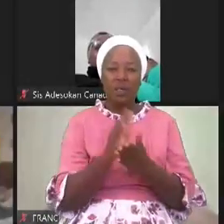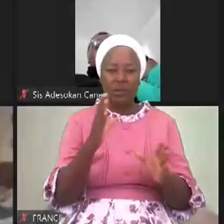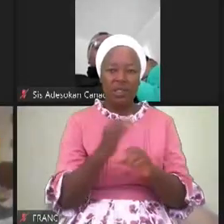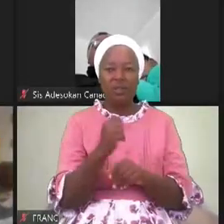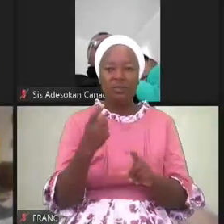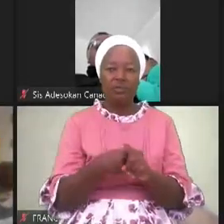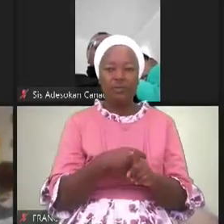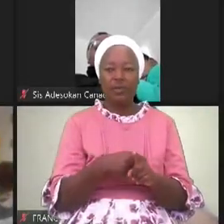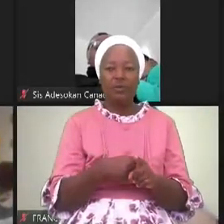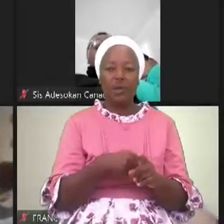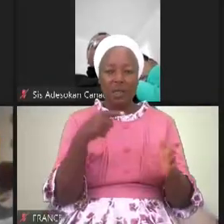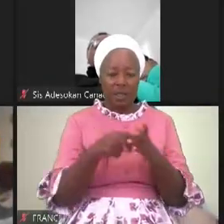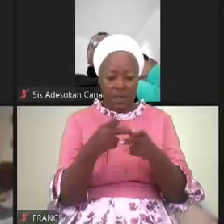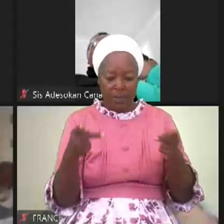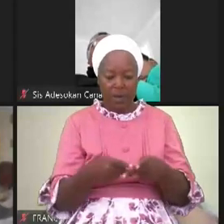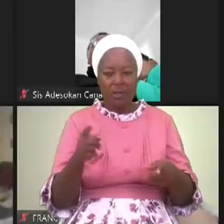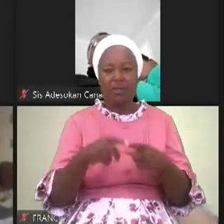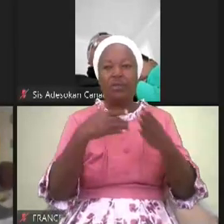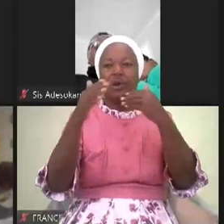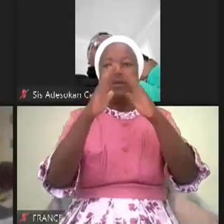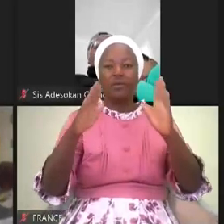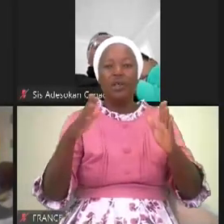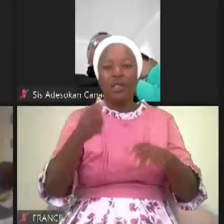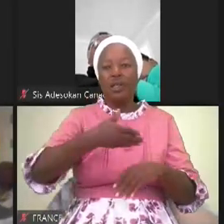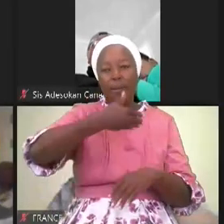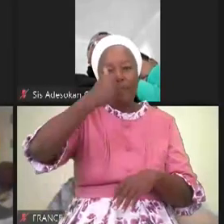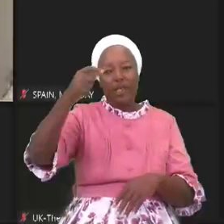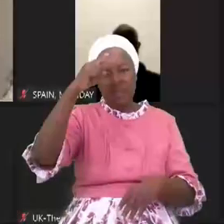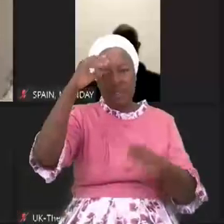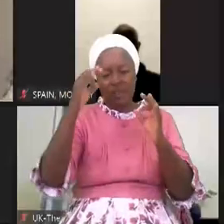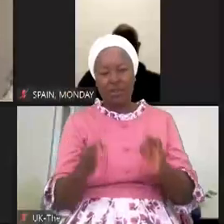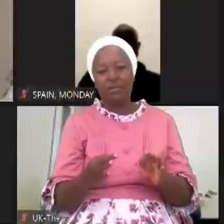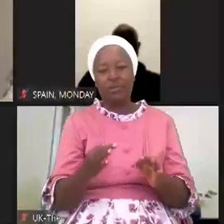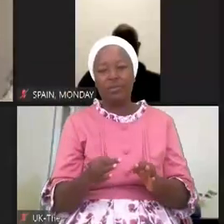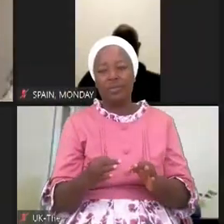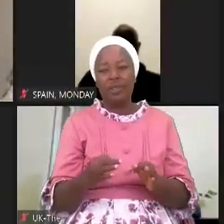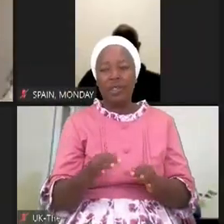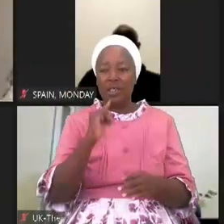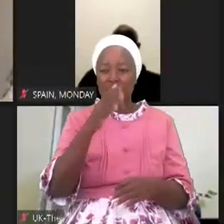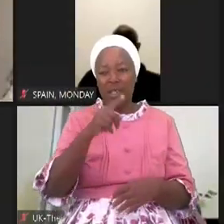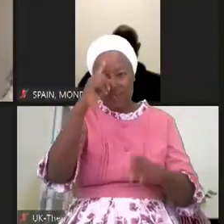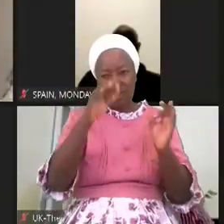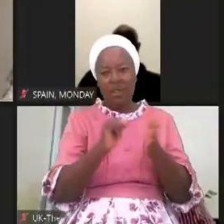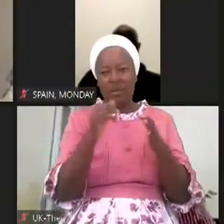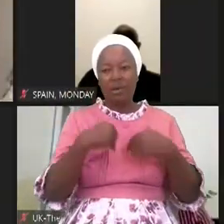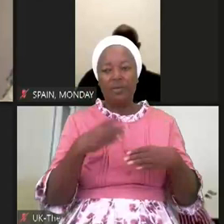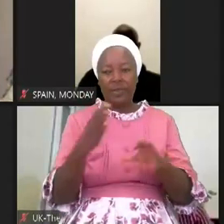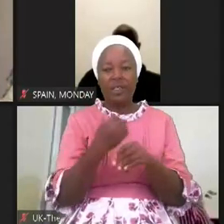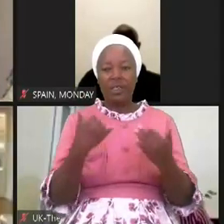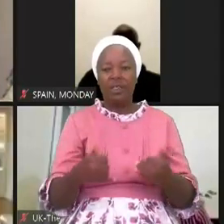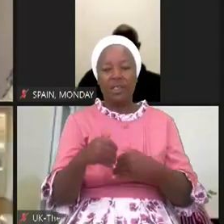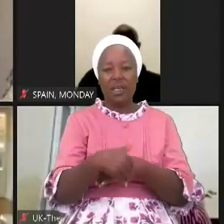Celui qui vous conduira de la terre au ciel. La meilleure décision. C'est la décision que vous avez prise ce